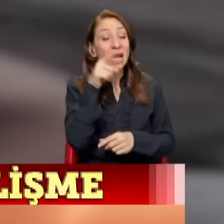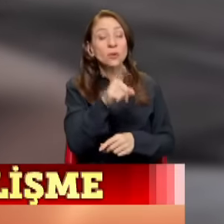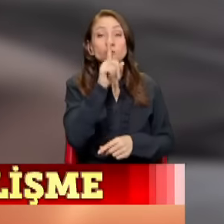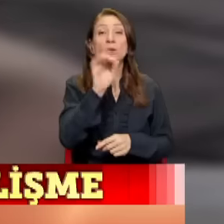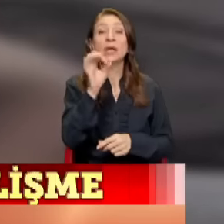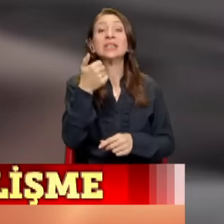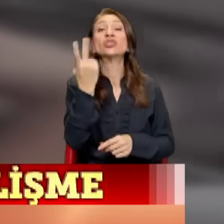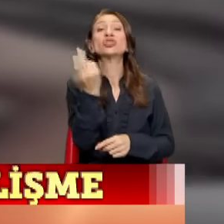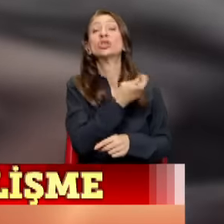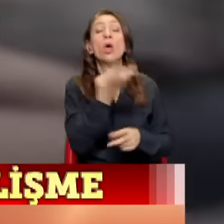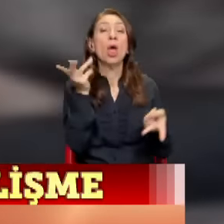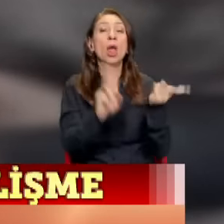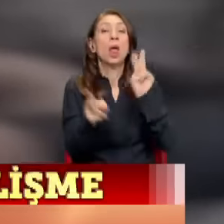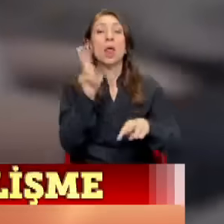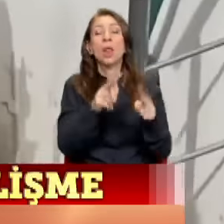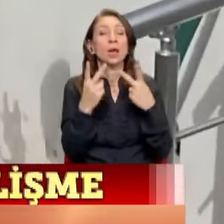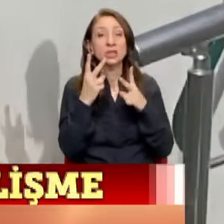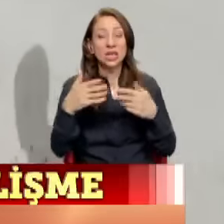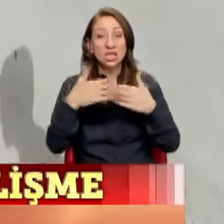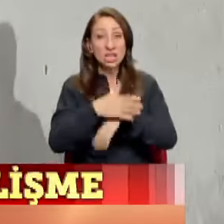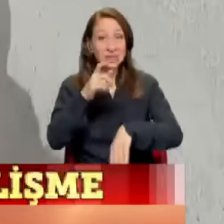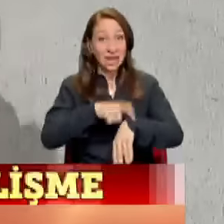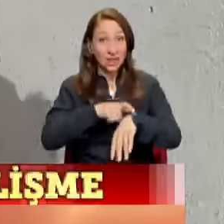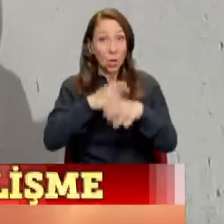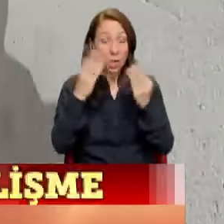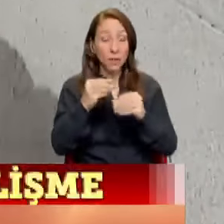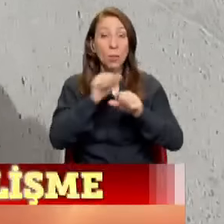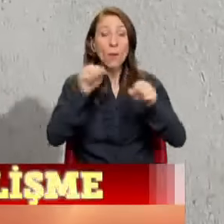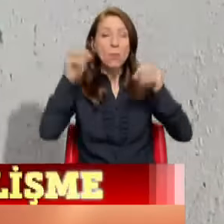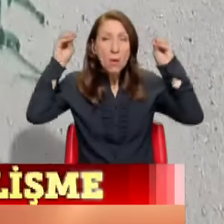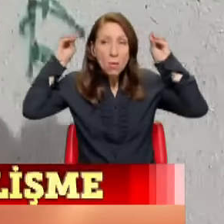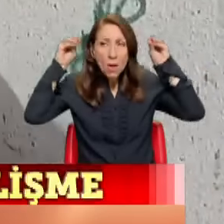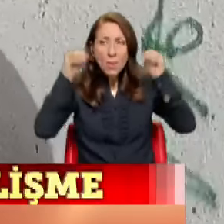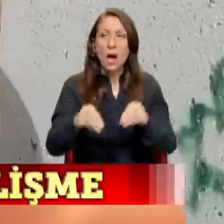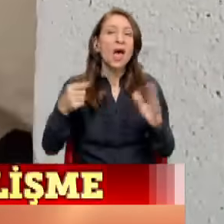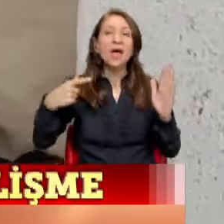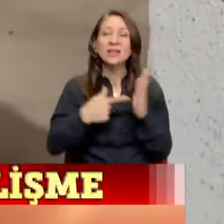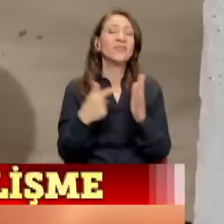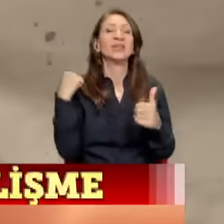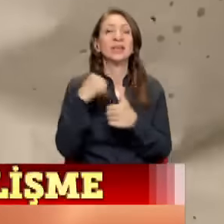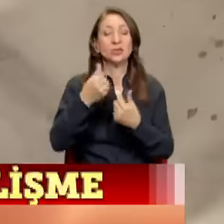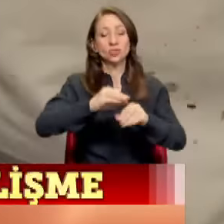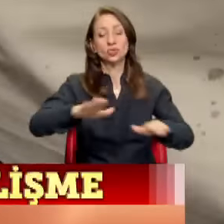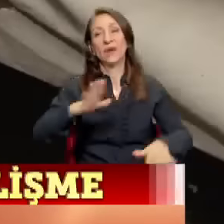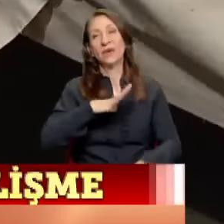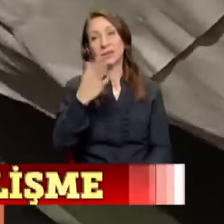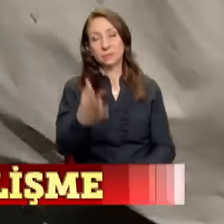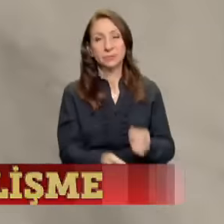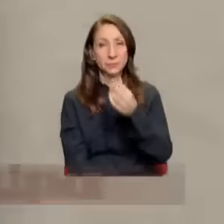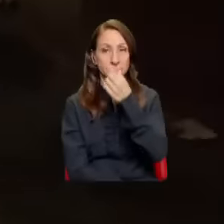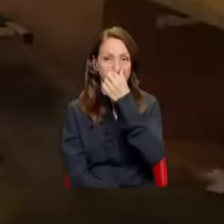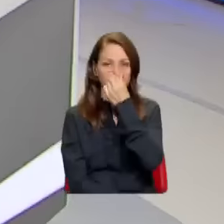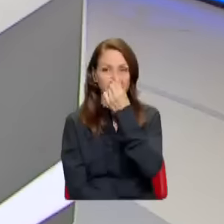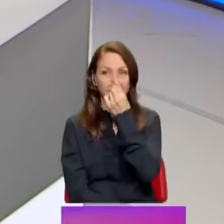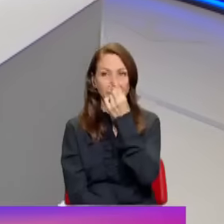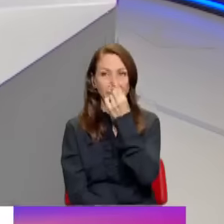106 kişiyi öldürdüğünü açıkladı Gece saatlerinde düzenlenen saldırının hedefinde ise yine çocuklar da